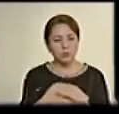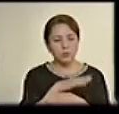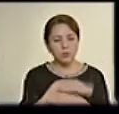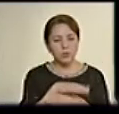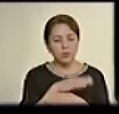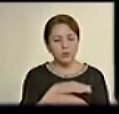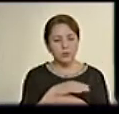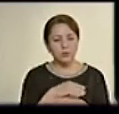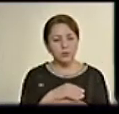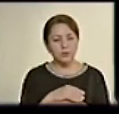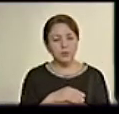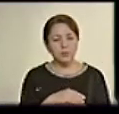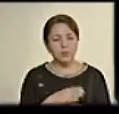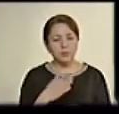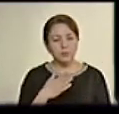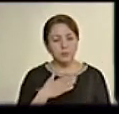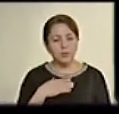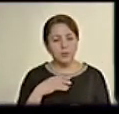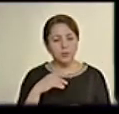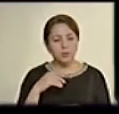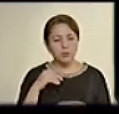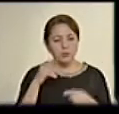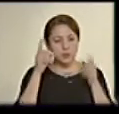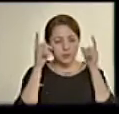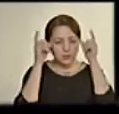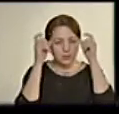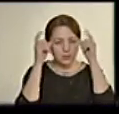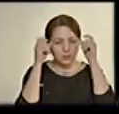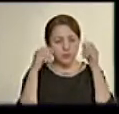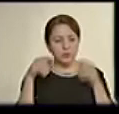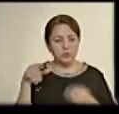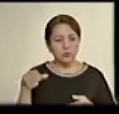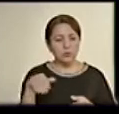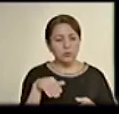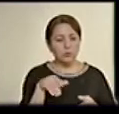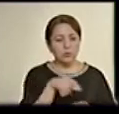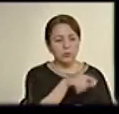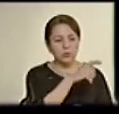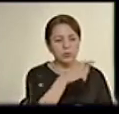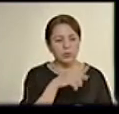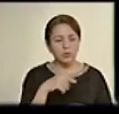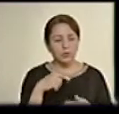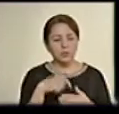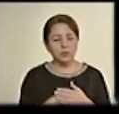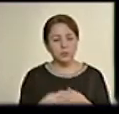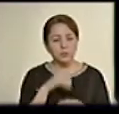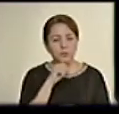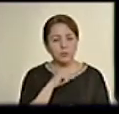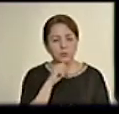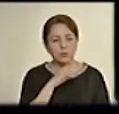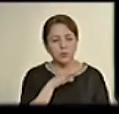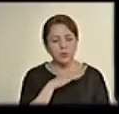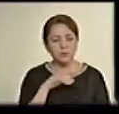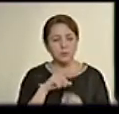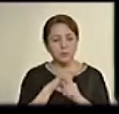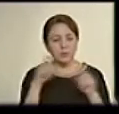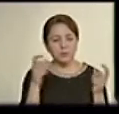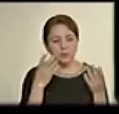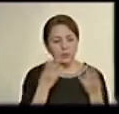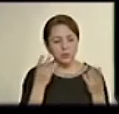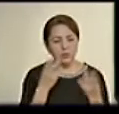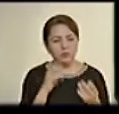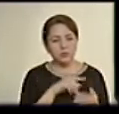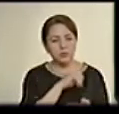qilingan holda, men shayton yo'liga kirib o'g'irlik sodir etdim deb hayqirib yurishi shart bo'lgan ekan aziz